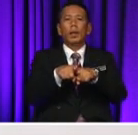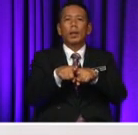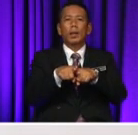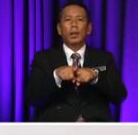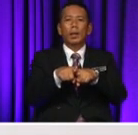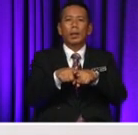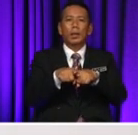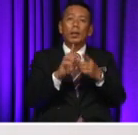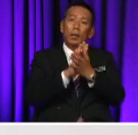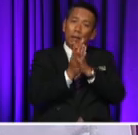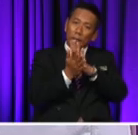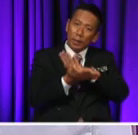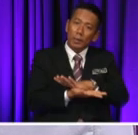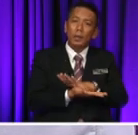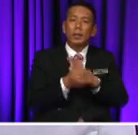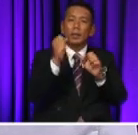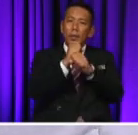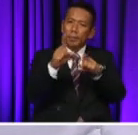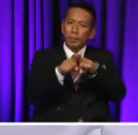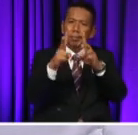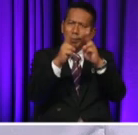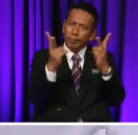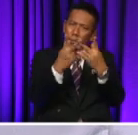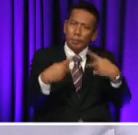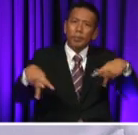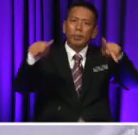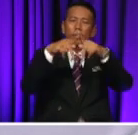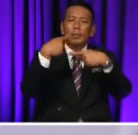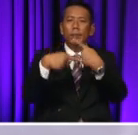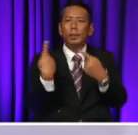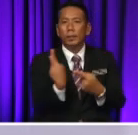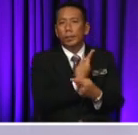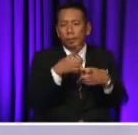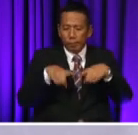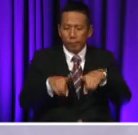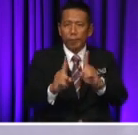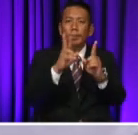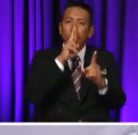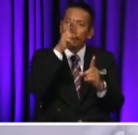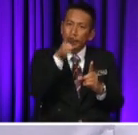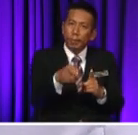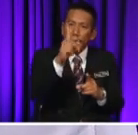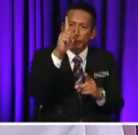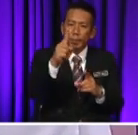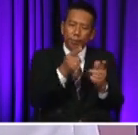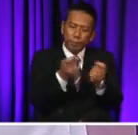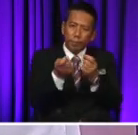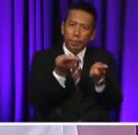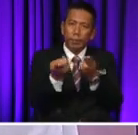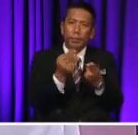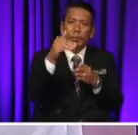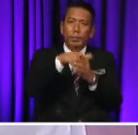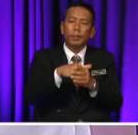jadi kerjasama sangat diperlukan apabila kita sedang merealisasikan satu takdir urus dalam